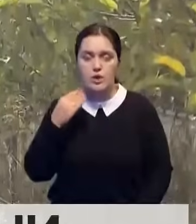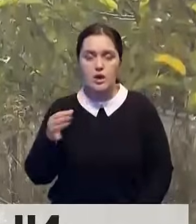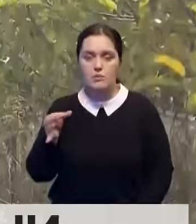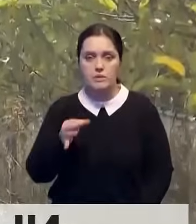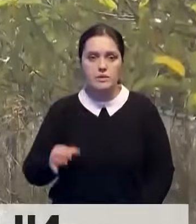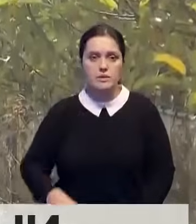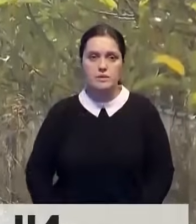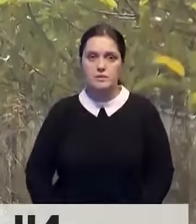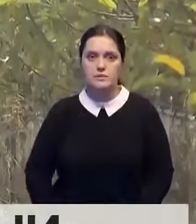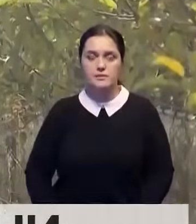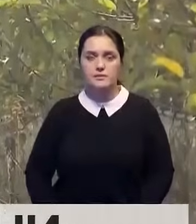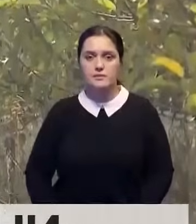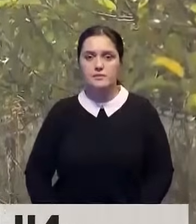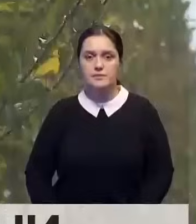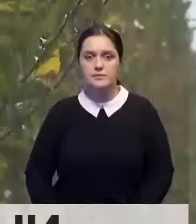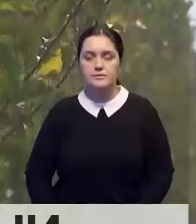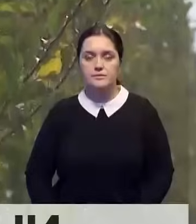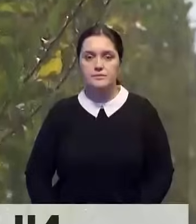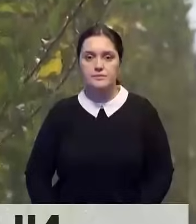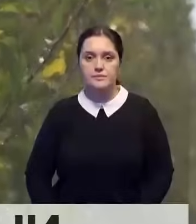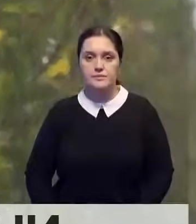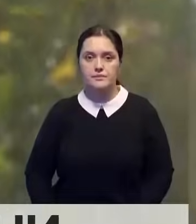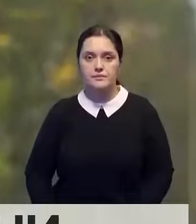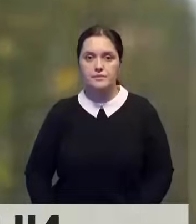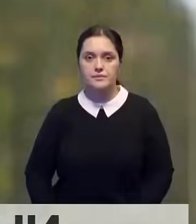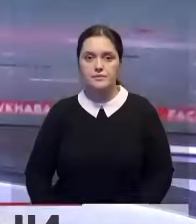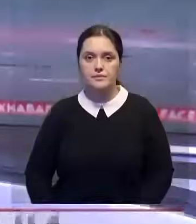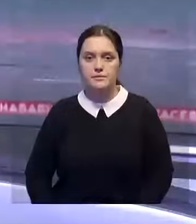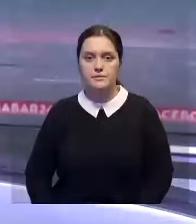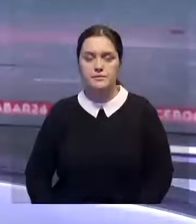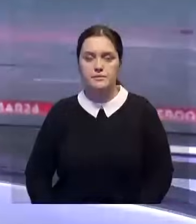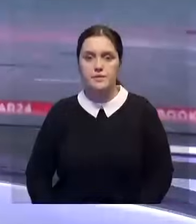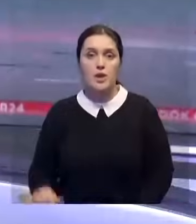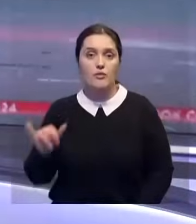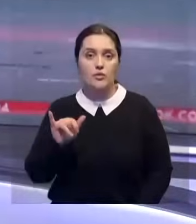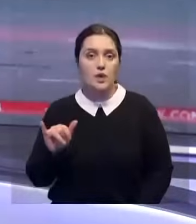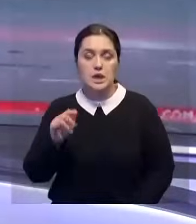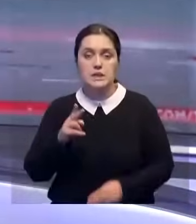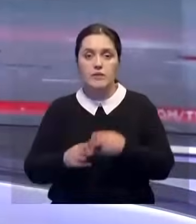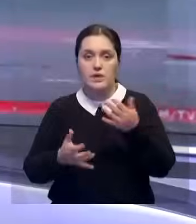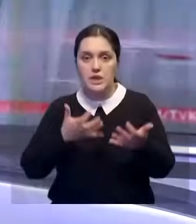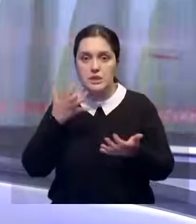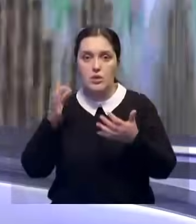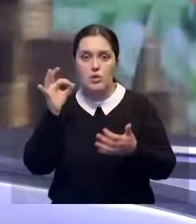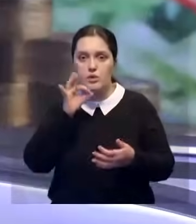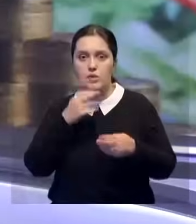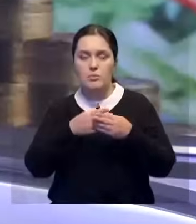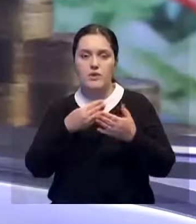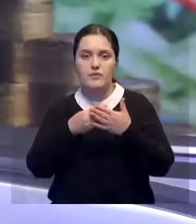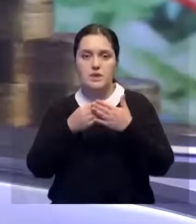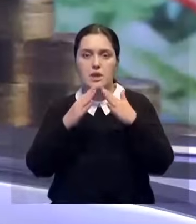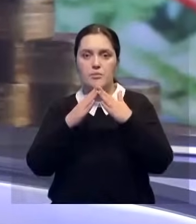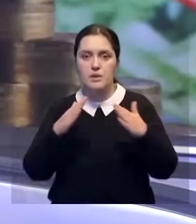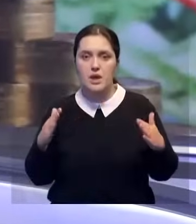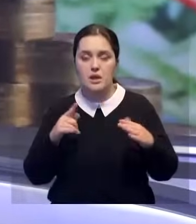Анна Ресенберзина, Аят Дюсембаев, Алматинская область, Хабар 24. Уральские завершили расследование в отношении очередной